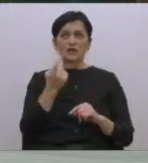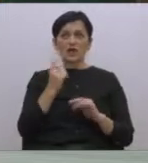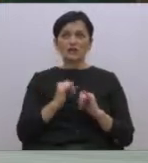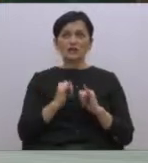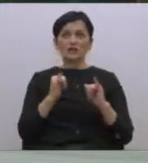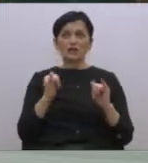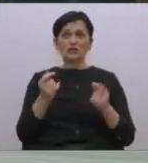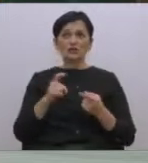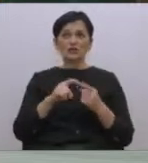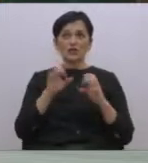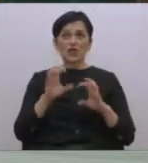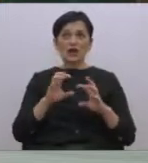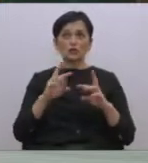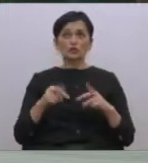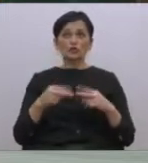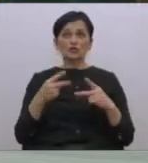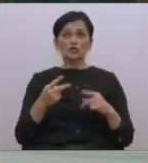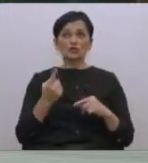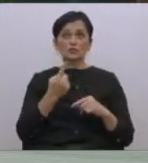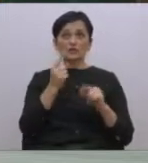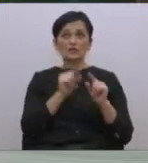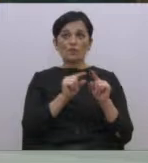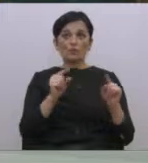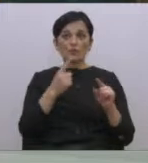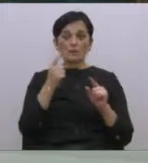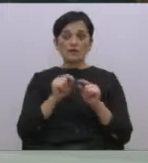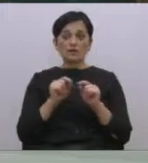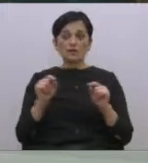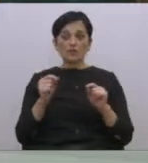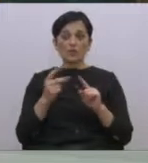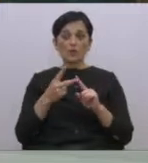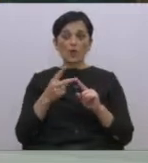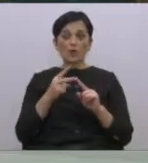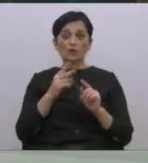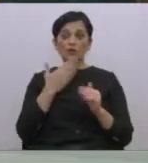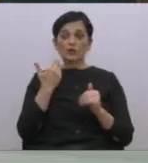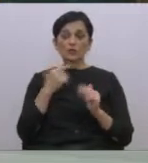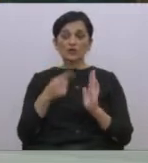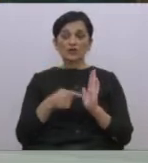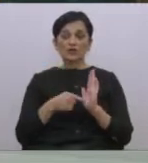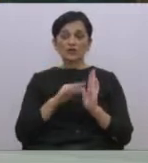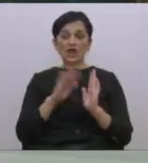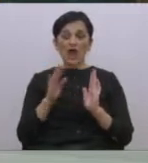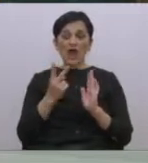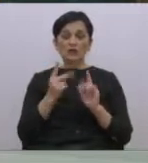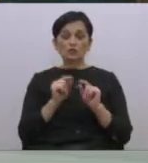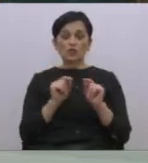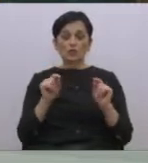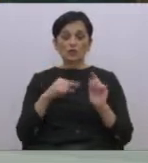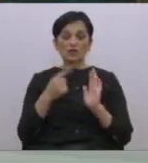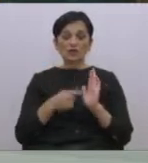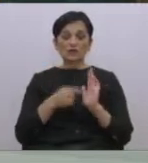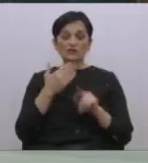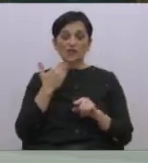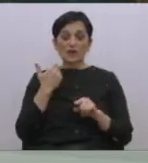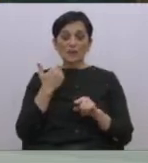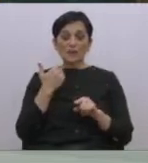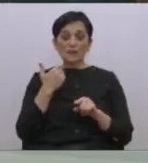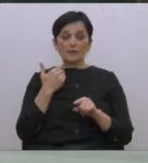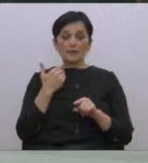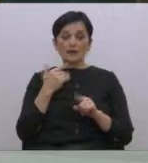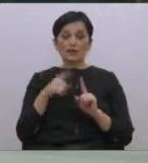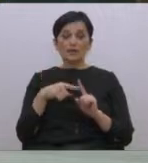განვითარების შესახებ კანონშეცვლილებაა. პირველ მუხლის პირველ პუნქტთან და მეორესთან არ არის კითხვები, არც მეორე მუხთან არ არის კითხვები.